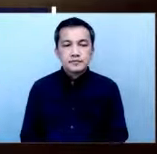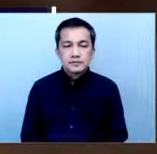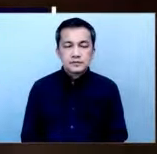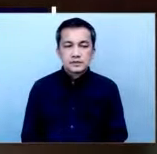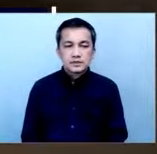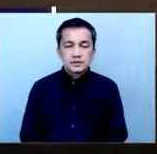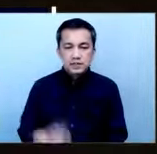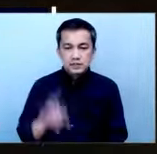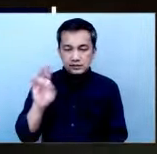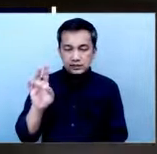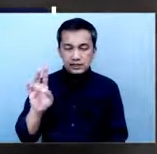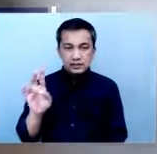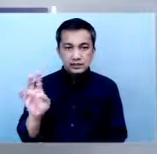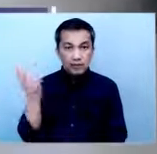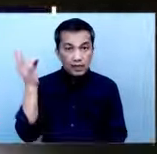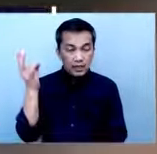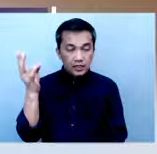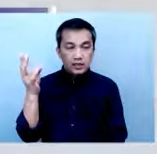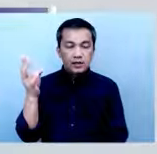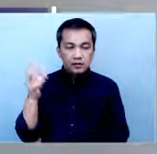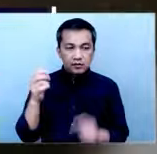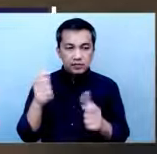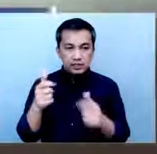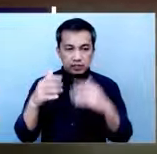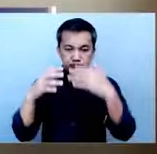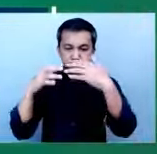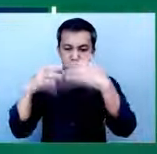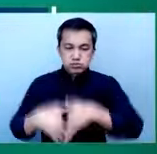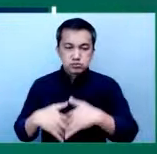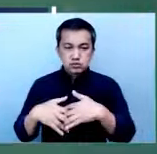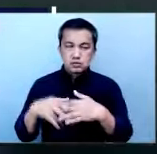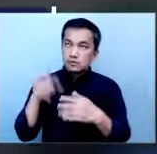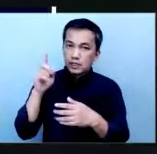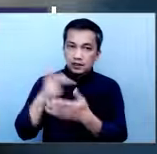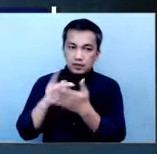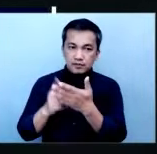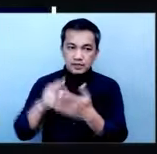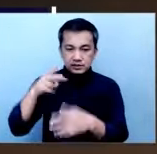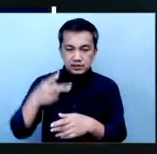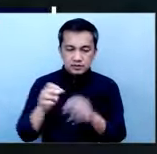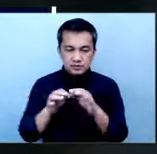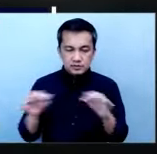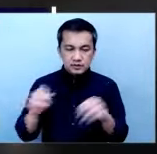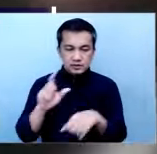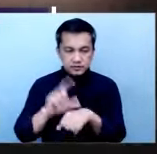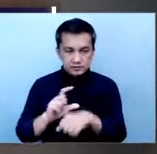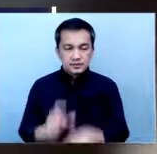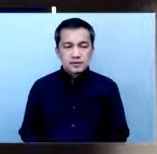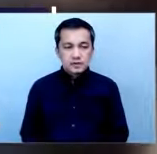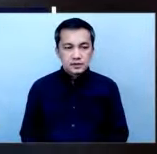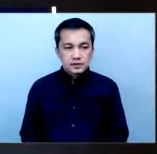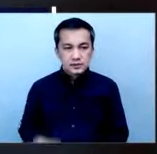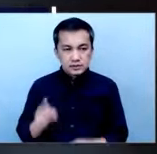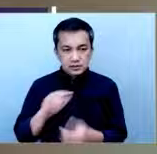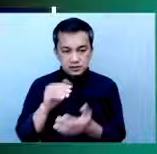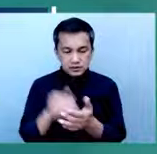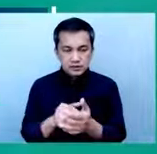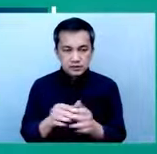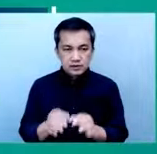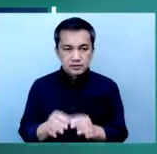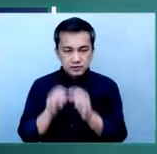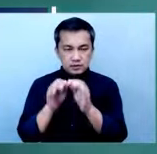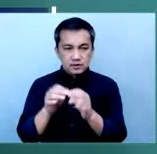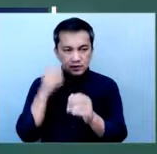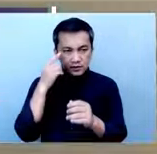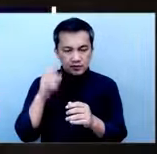alas 7 kaninang umaga nang biglang gumuho ang bahagi ng ikalawang palapag ng simbahan habang nasa gitna ng misa para